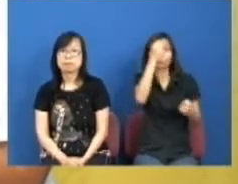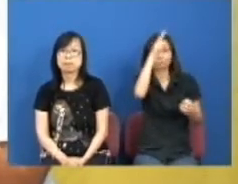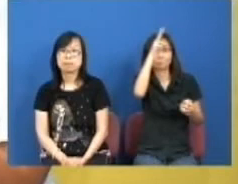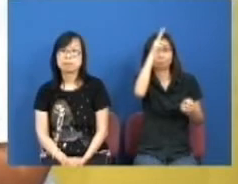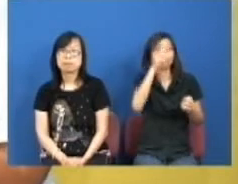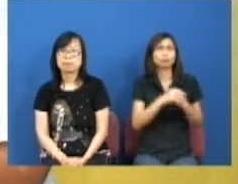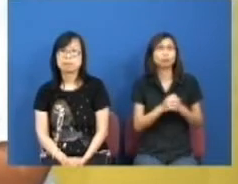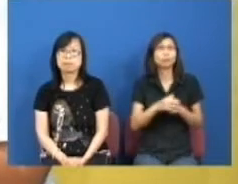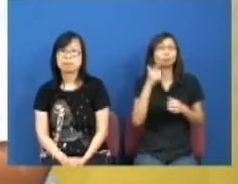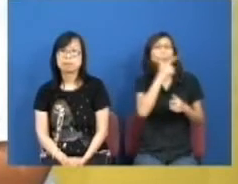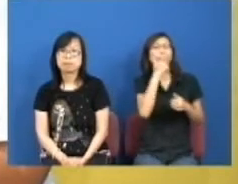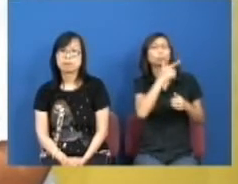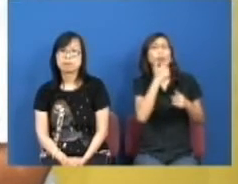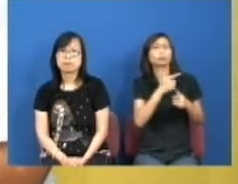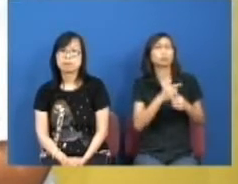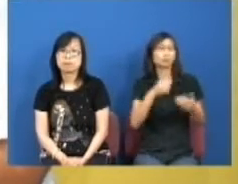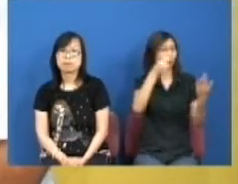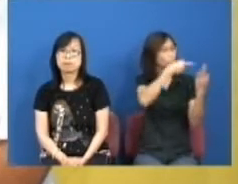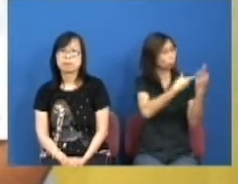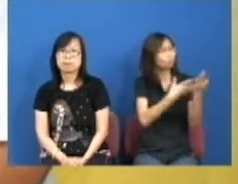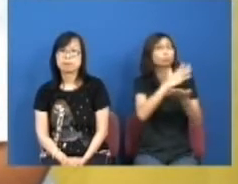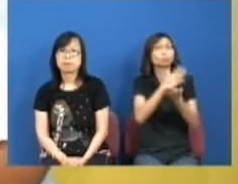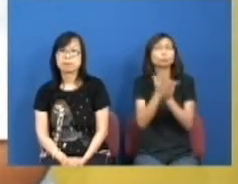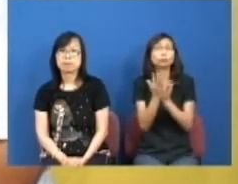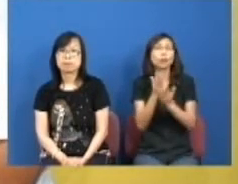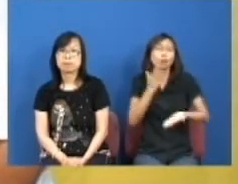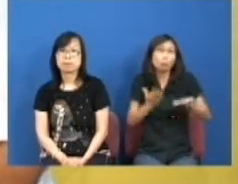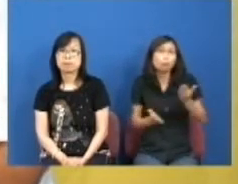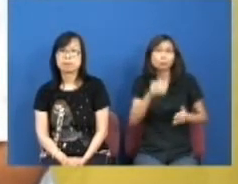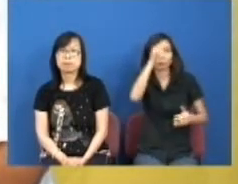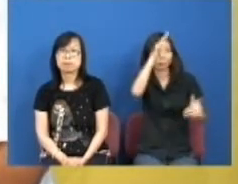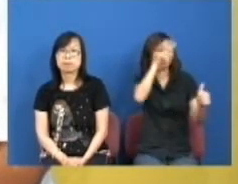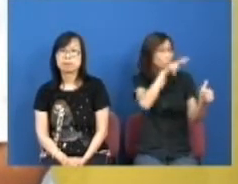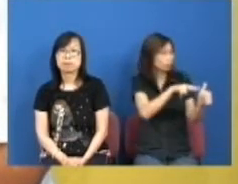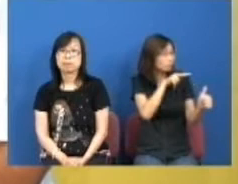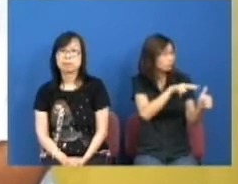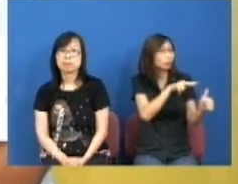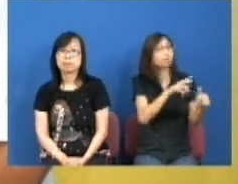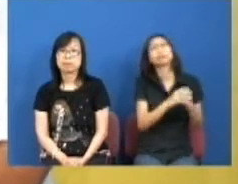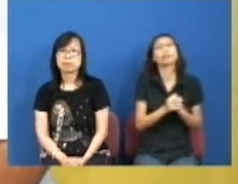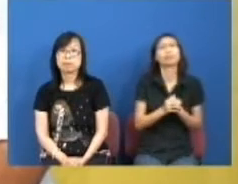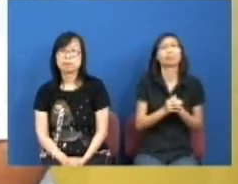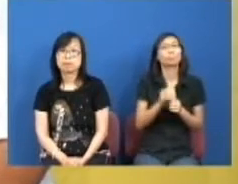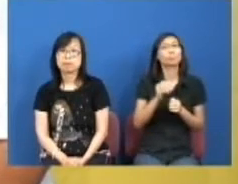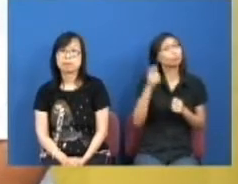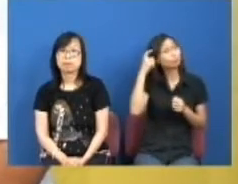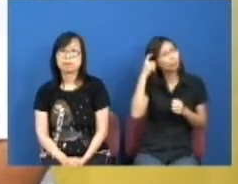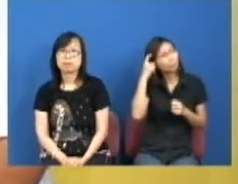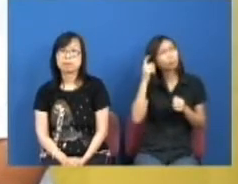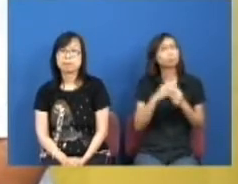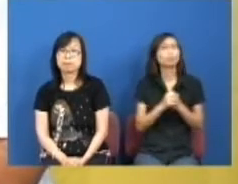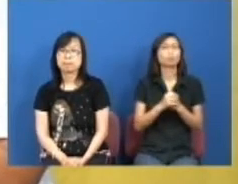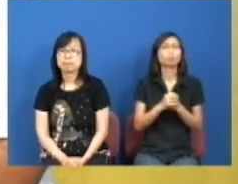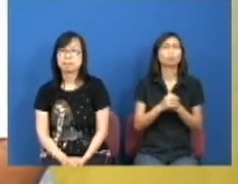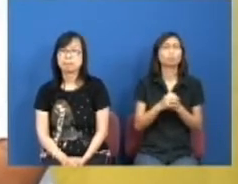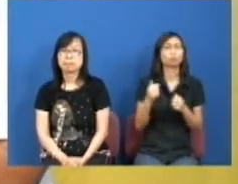或者對於政府進行一個即係監察咧，咁其實依度都有一啲即係質疑嘅地方。嗱，咁